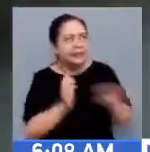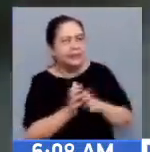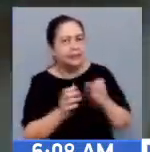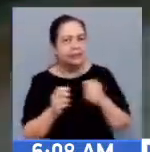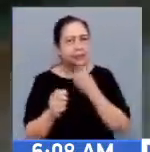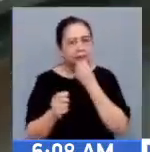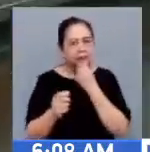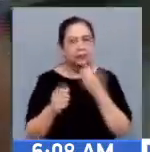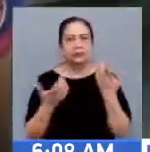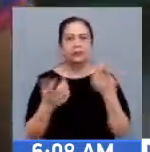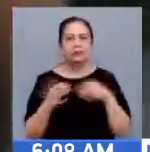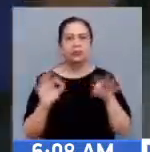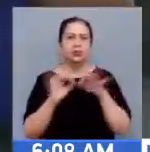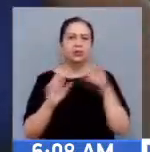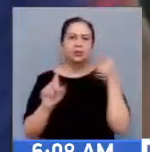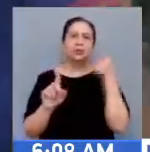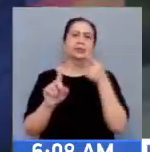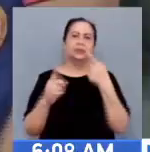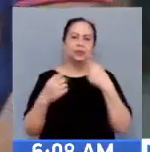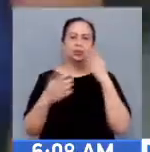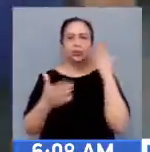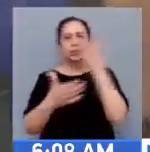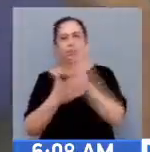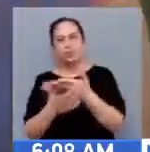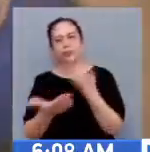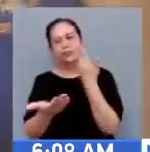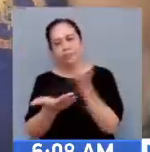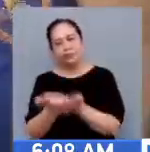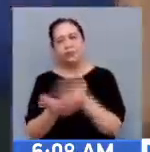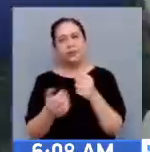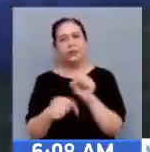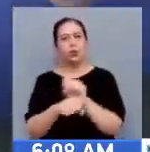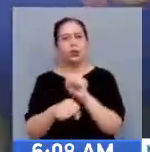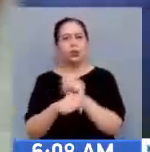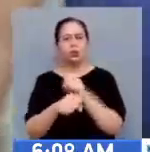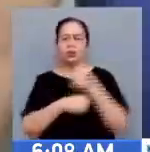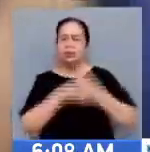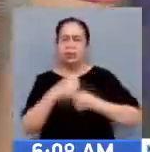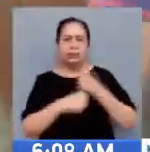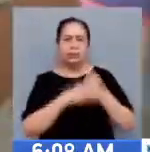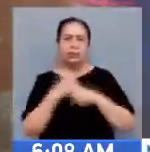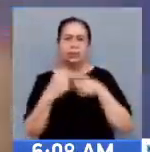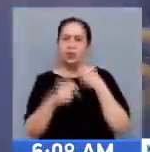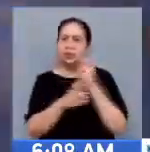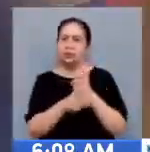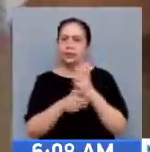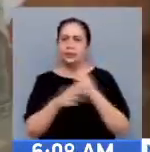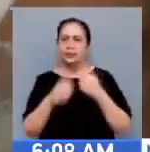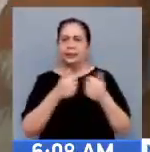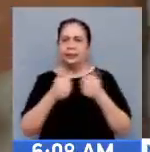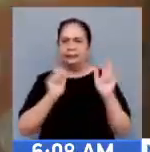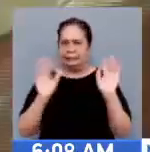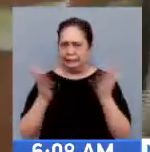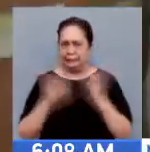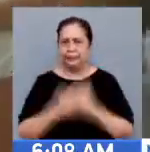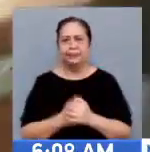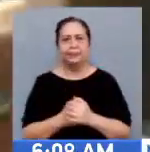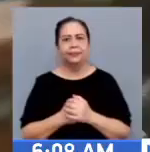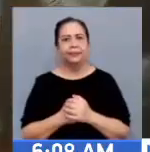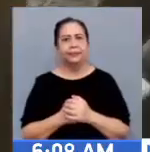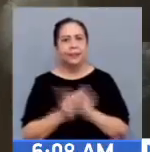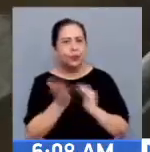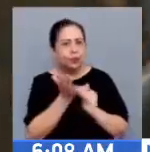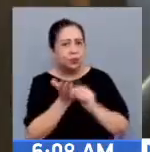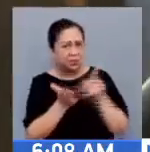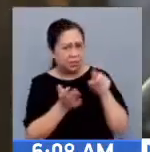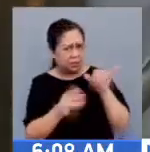doon sa kanilang mga trabaho, no, na talaga hong pahirapan kung iisipin po natin. Eto, sir, excuse me, kanina pa ba kayo o